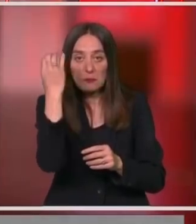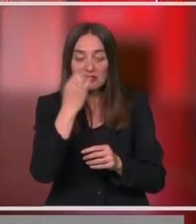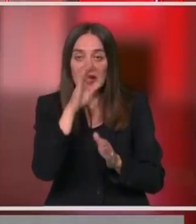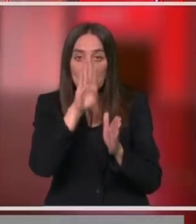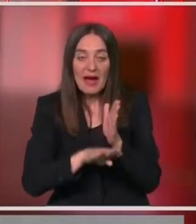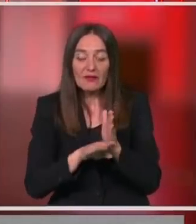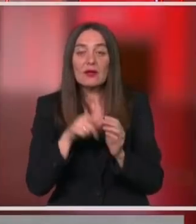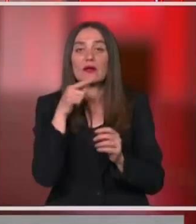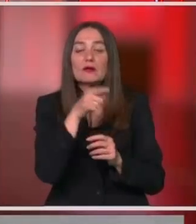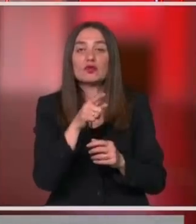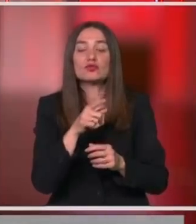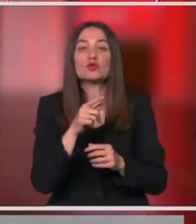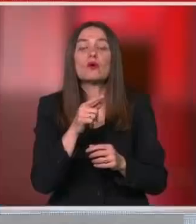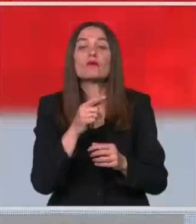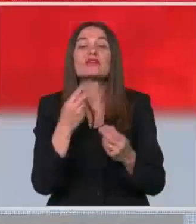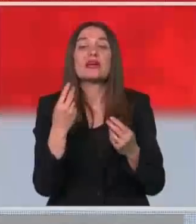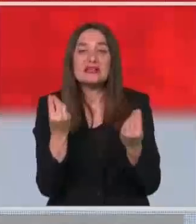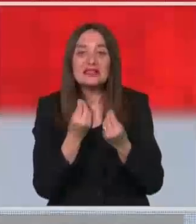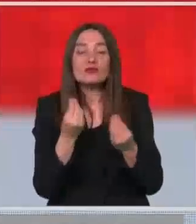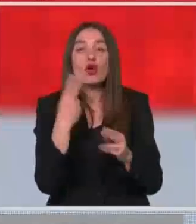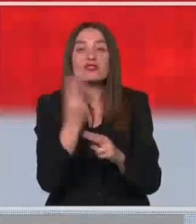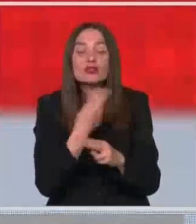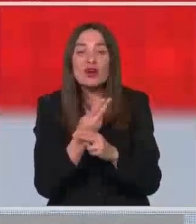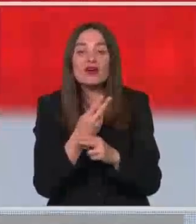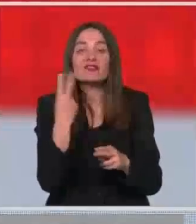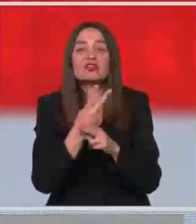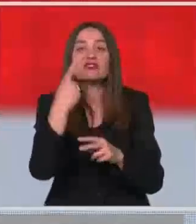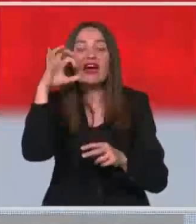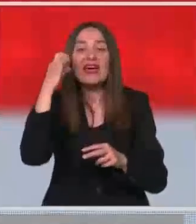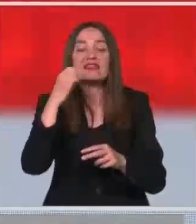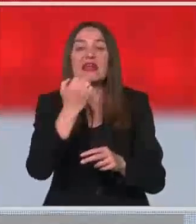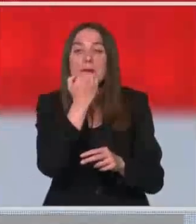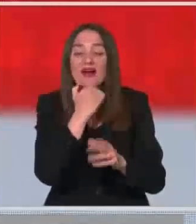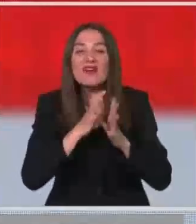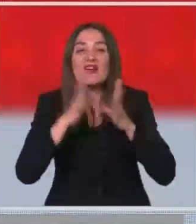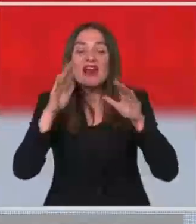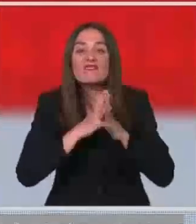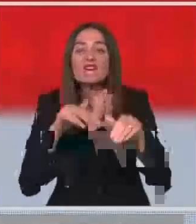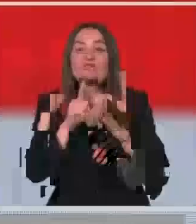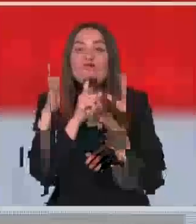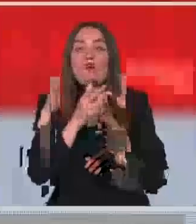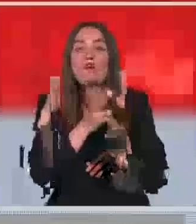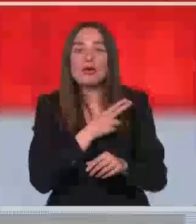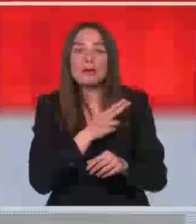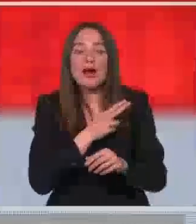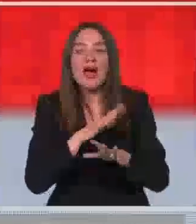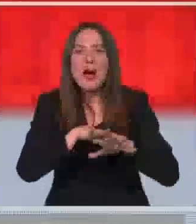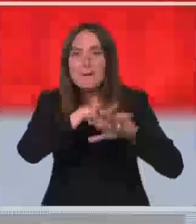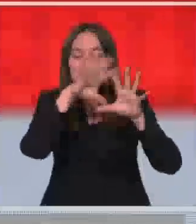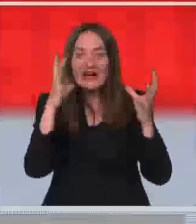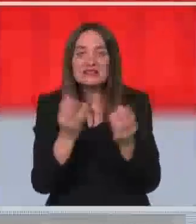25 do 30%. Dakle, to su... Zato država mora, pošto je država jedini pravi veliki igrač koji raspolože sa